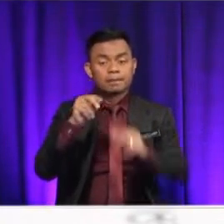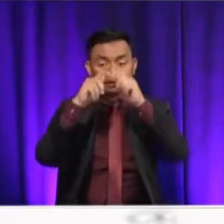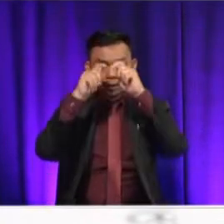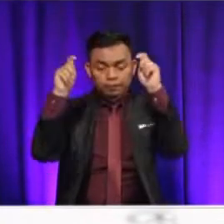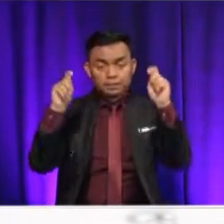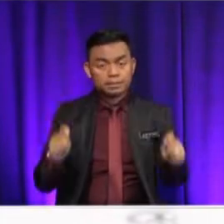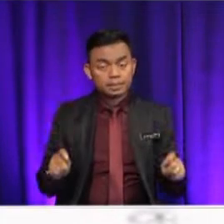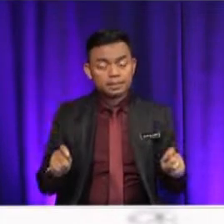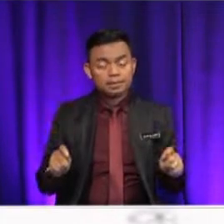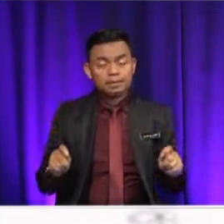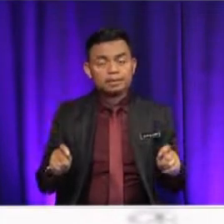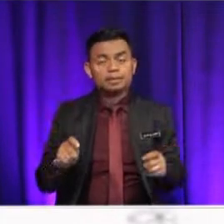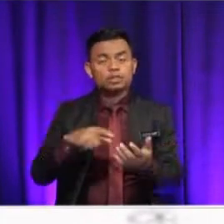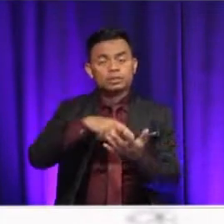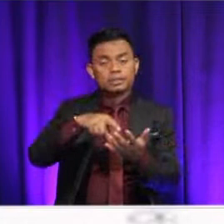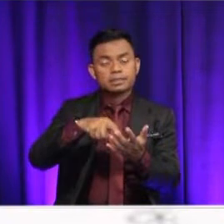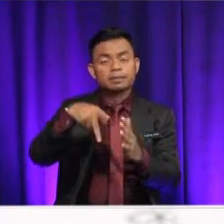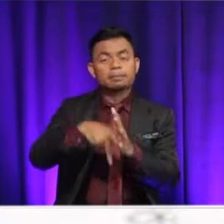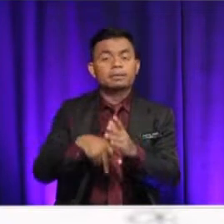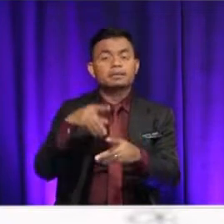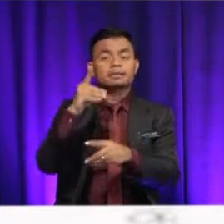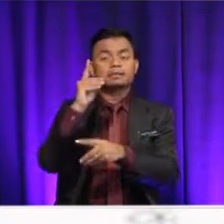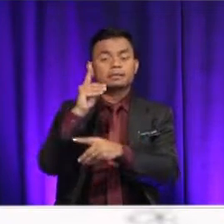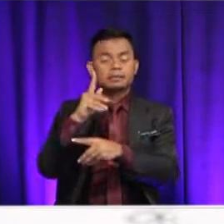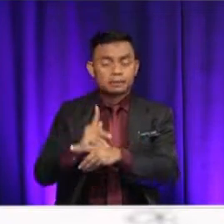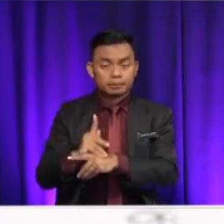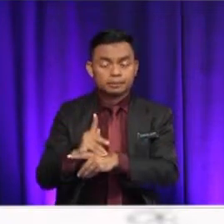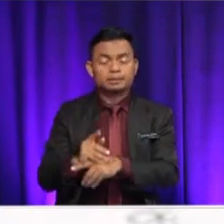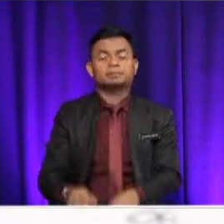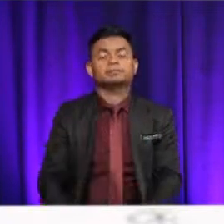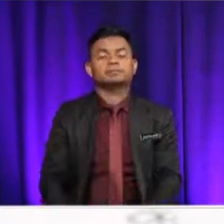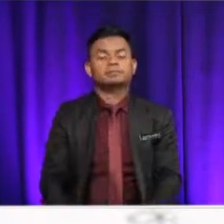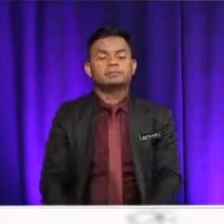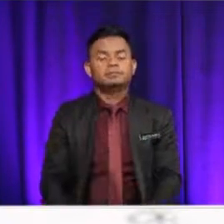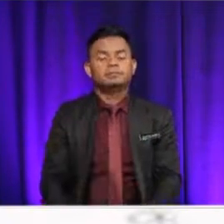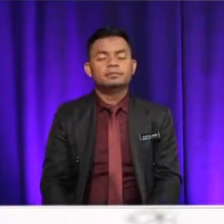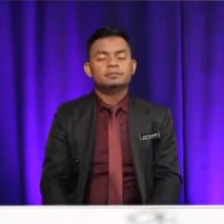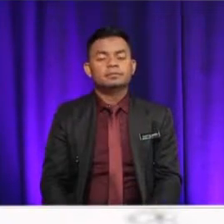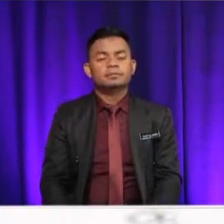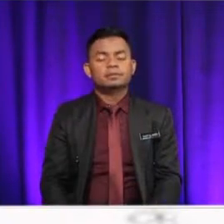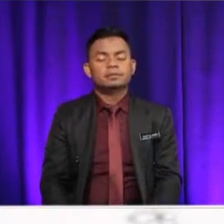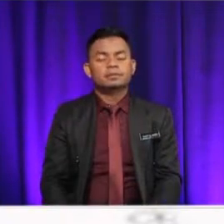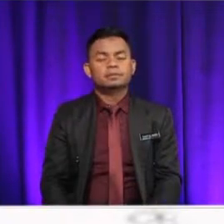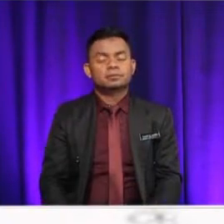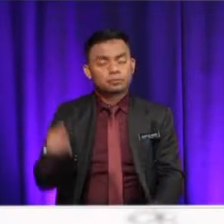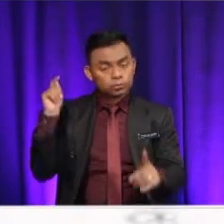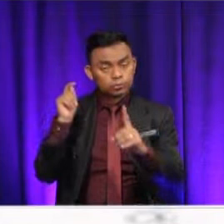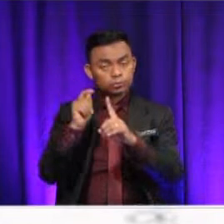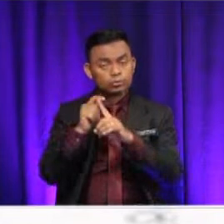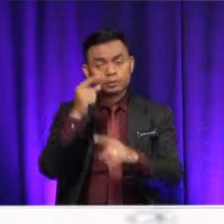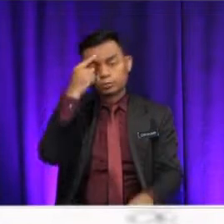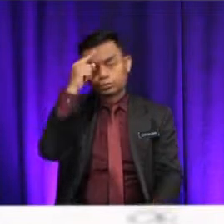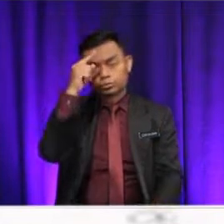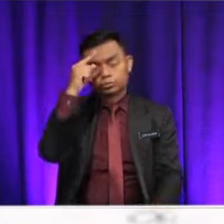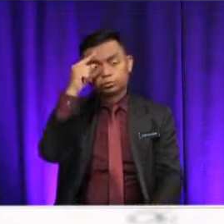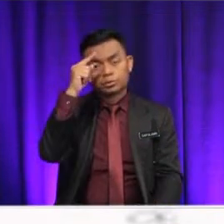Okey, silibus ini, modul 7 ini adalah bertujuan memberi pengetahuan dan kefahaman